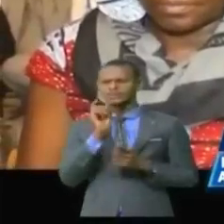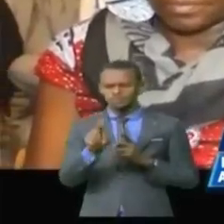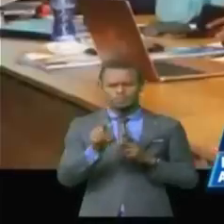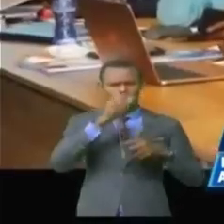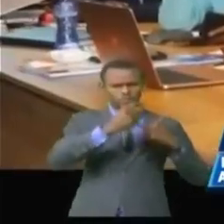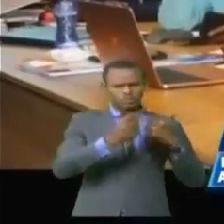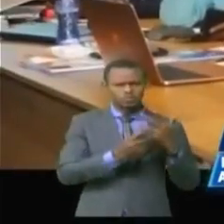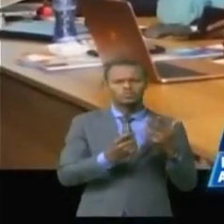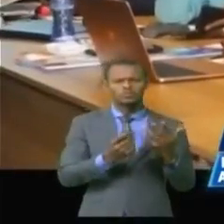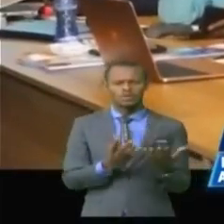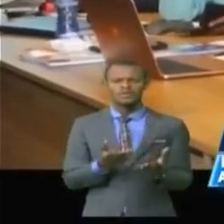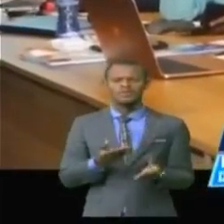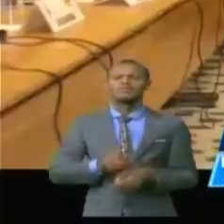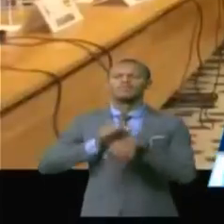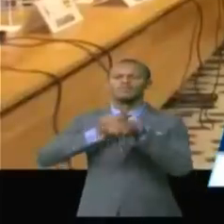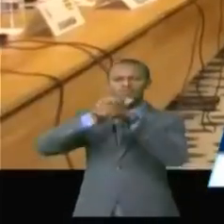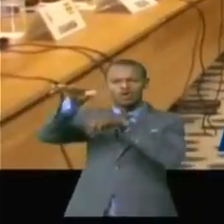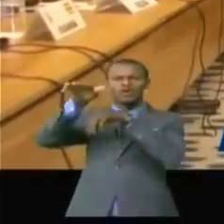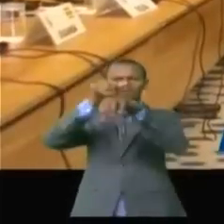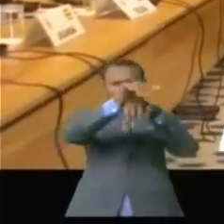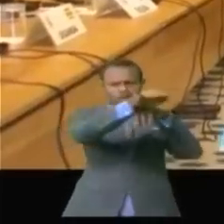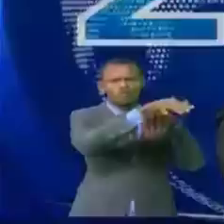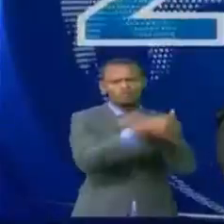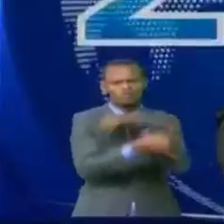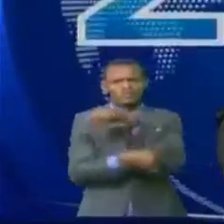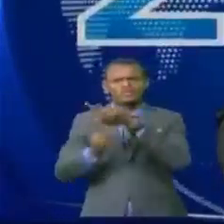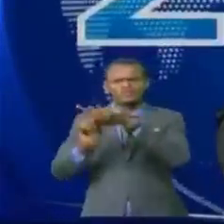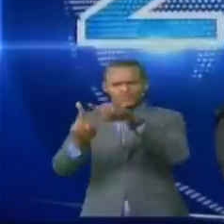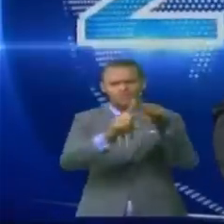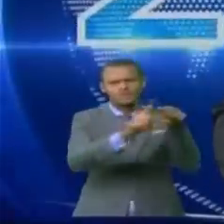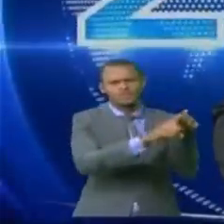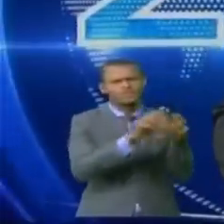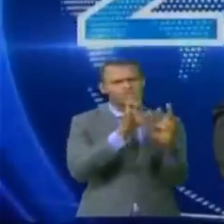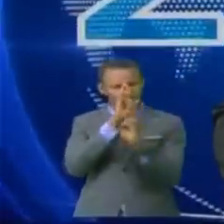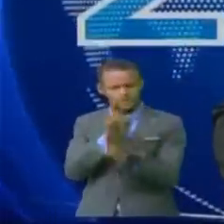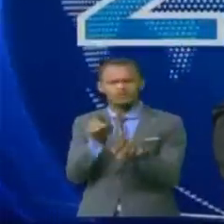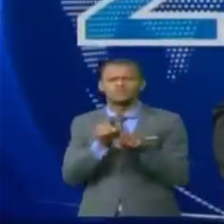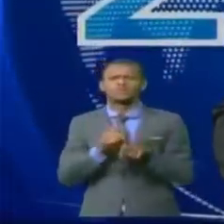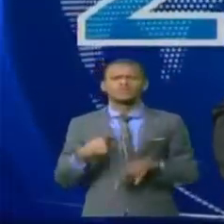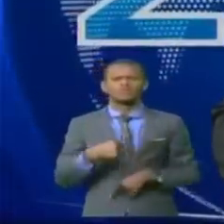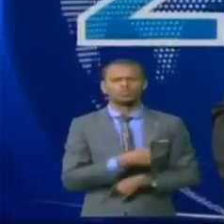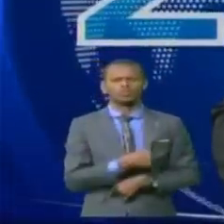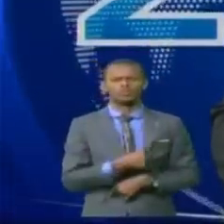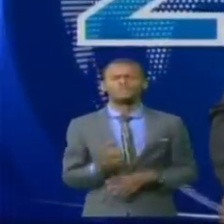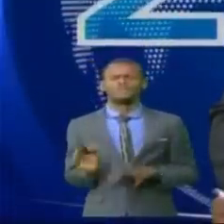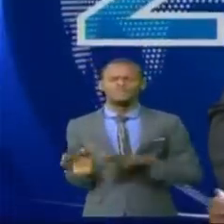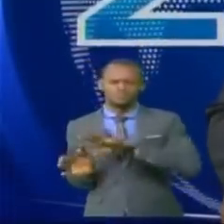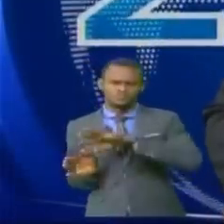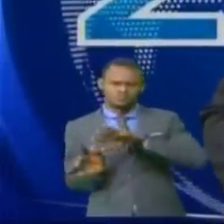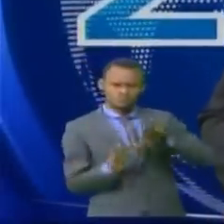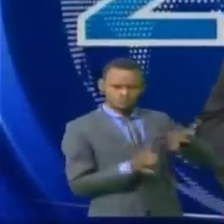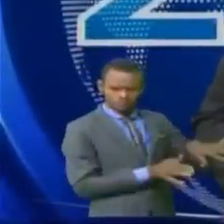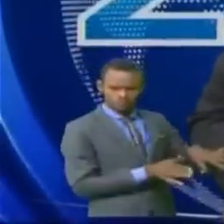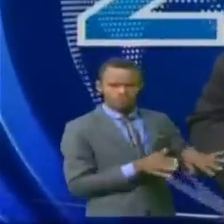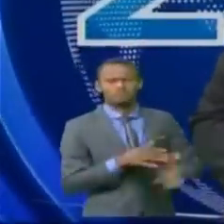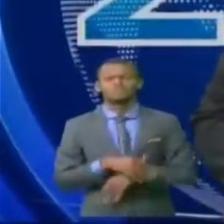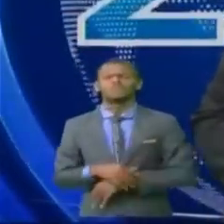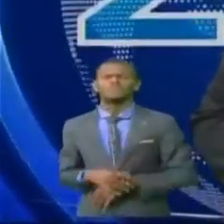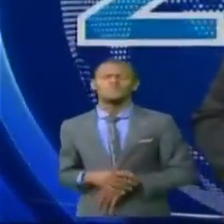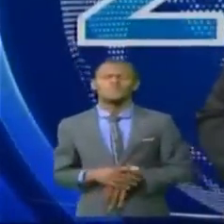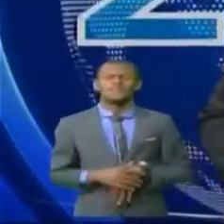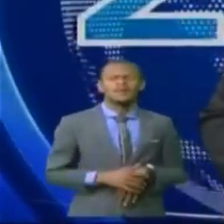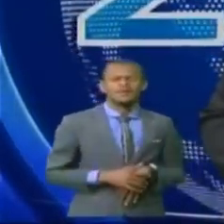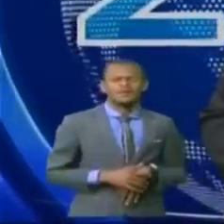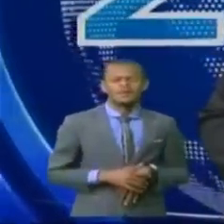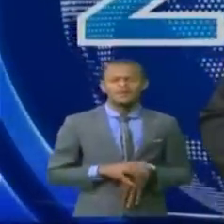à l'exploitation illicite de l'or dans la région. Un reportage de Lucie Lavitch-Senga. Et puis